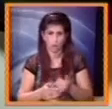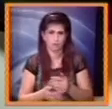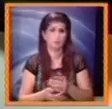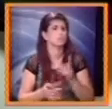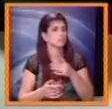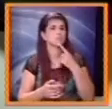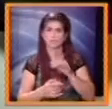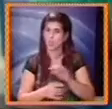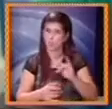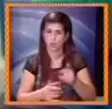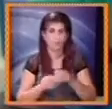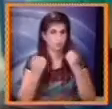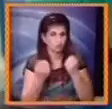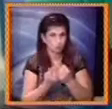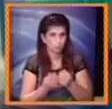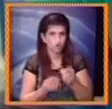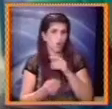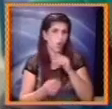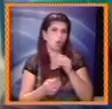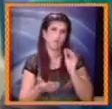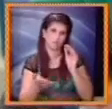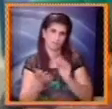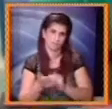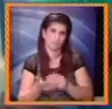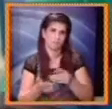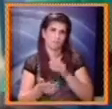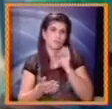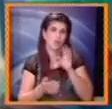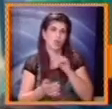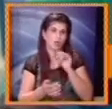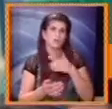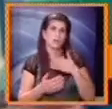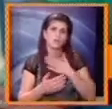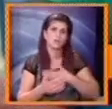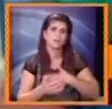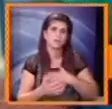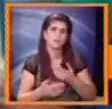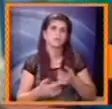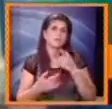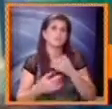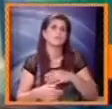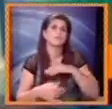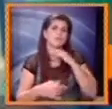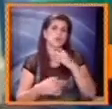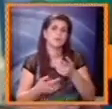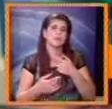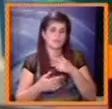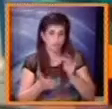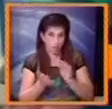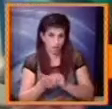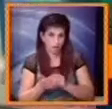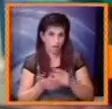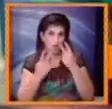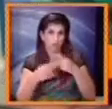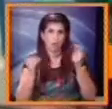אופן. מכחישים. משפחת מוסה כנראה לא תפנה למחש. מבחינתם הם רוצים לצאת לדבריהם מהטראומה שהם נמצאים בה, והם